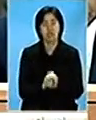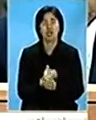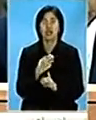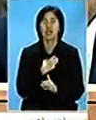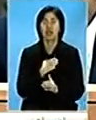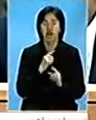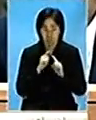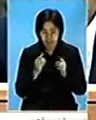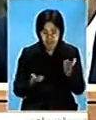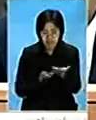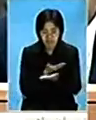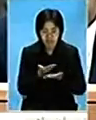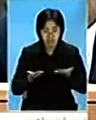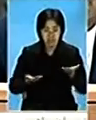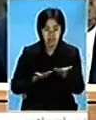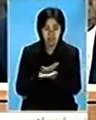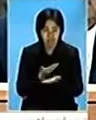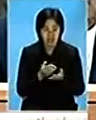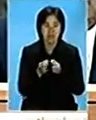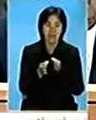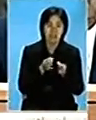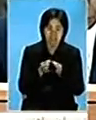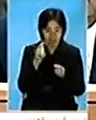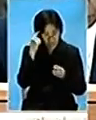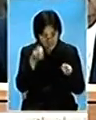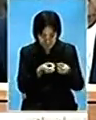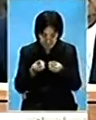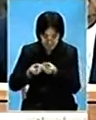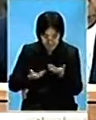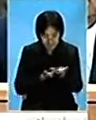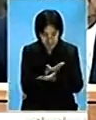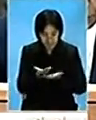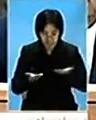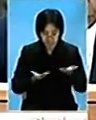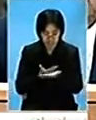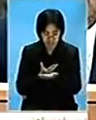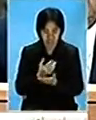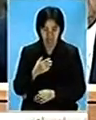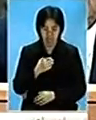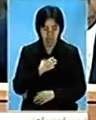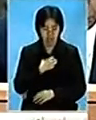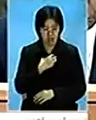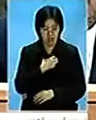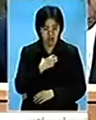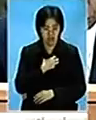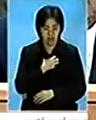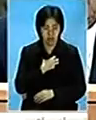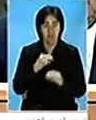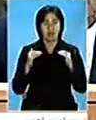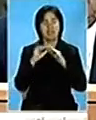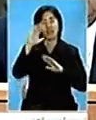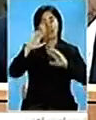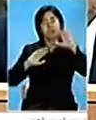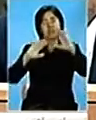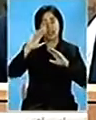องมาพูดจามาชี้นำทางความคิดในการสร้างประชาธิปไตย